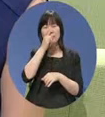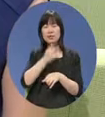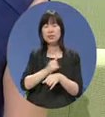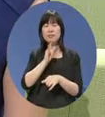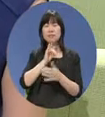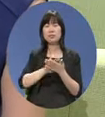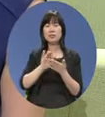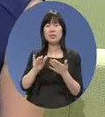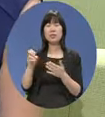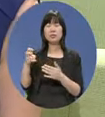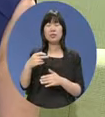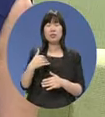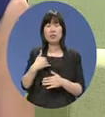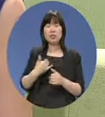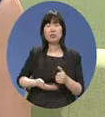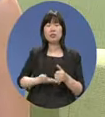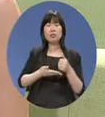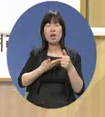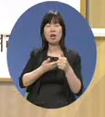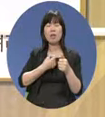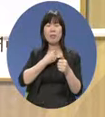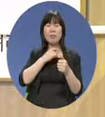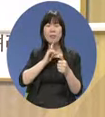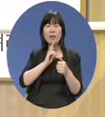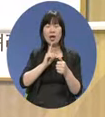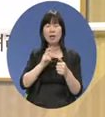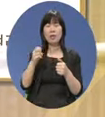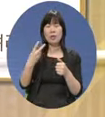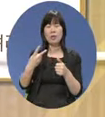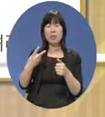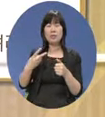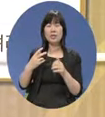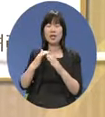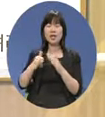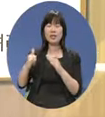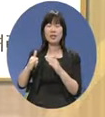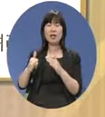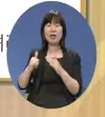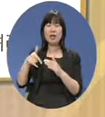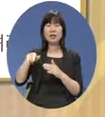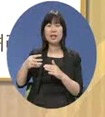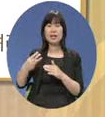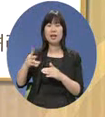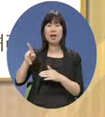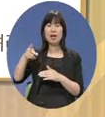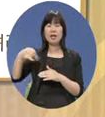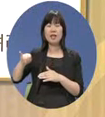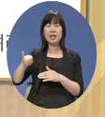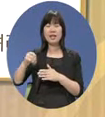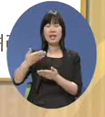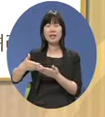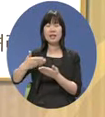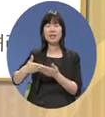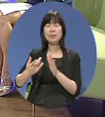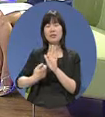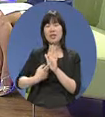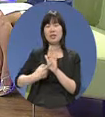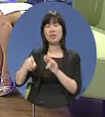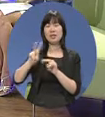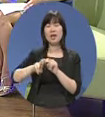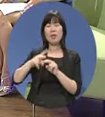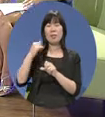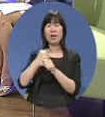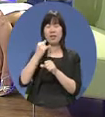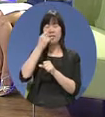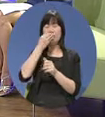거죠. 네. 또 전 제가 추천하고 싶은 거는 거실 한쪽을 가족 갤러리로 좀 꾸며라. 그것도 정말 좋은 생각이네요. 벽